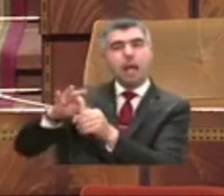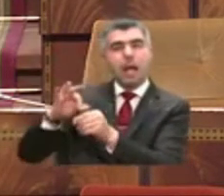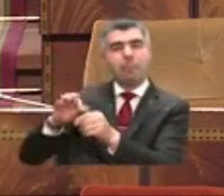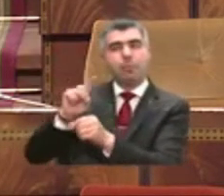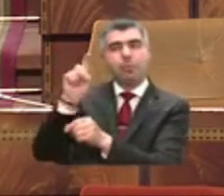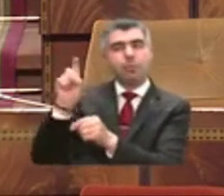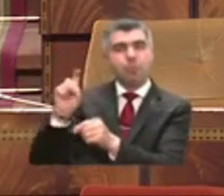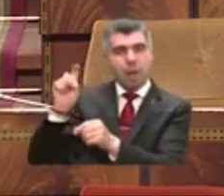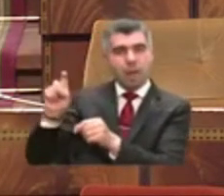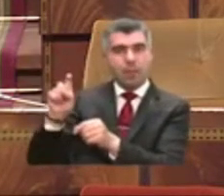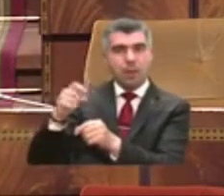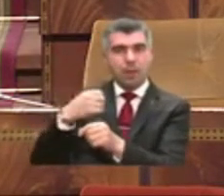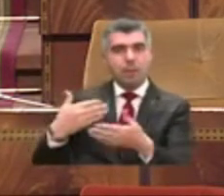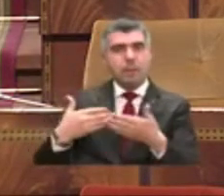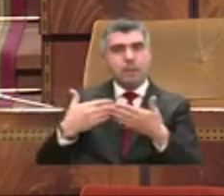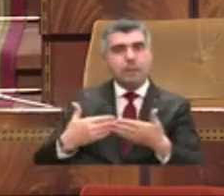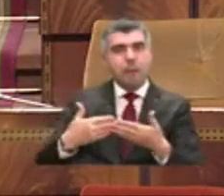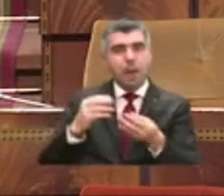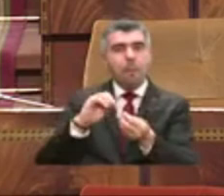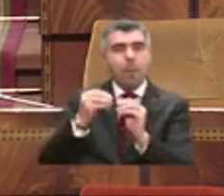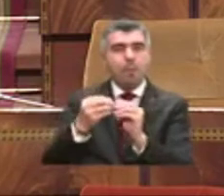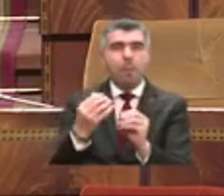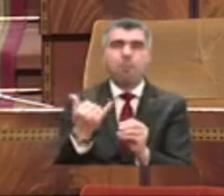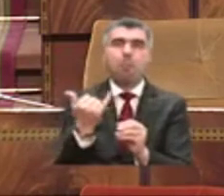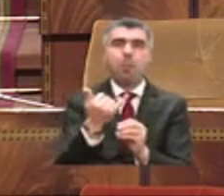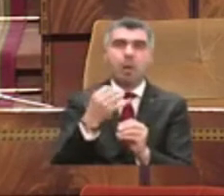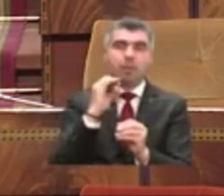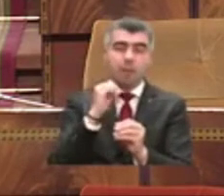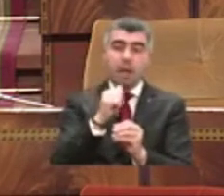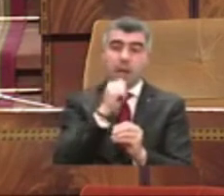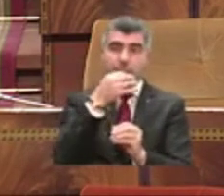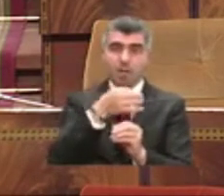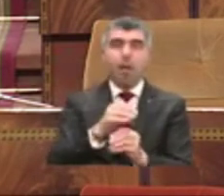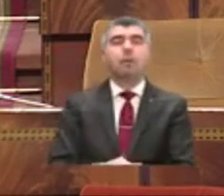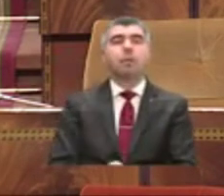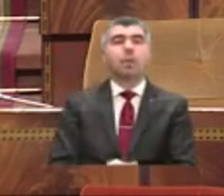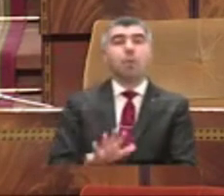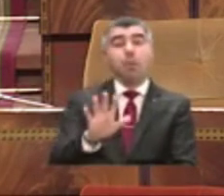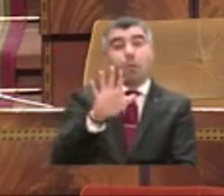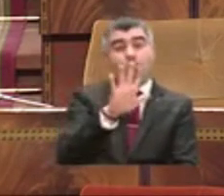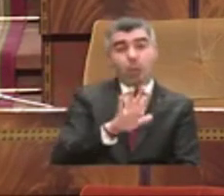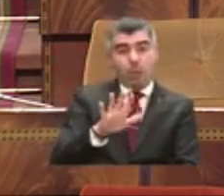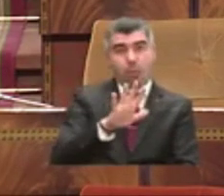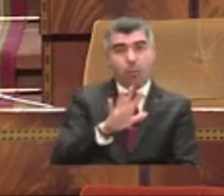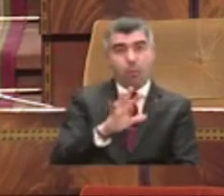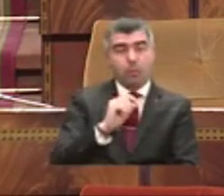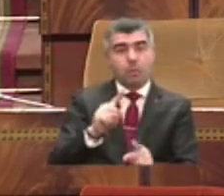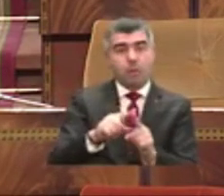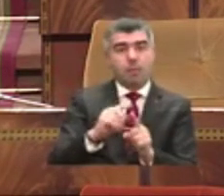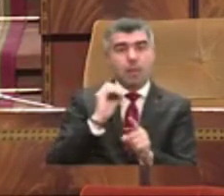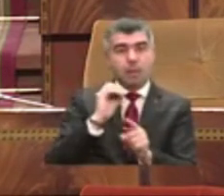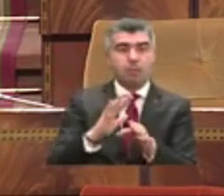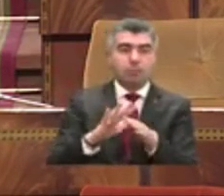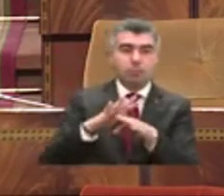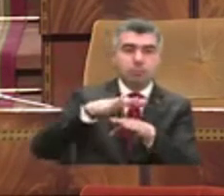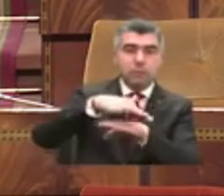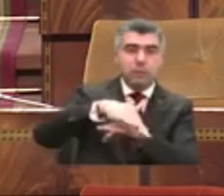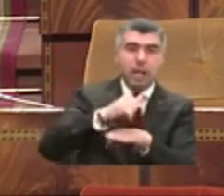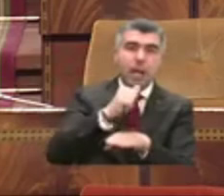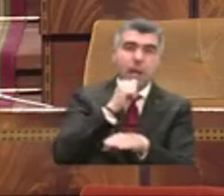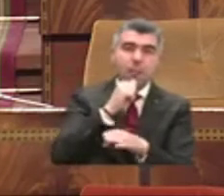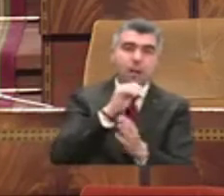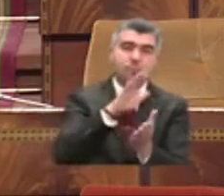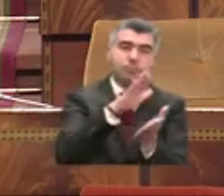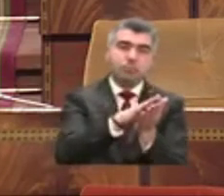يعني عندها حاليا اشكال ديال الماء، كاين نقص بالنسبه للناس ديال لونيب، هذاك الخزان ما بقاش كافي، يلاه